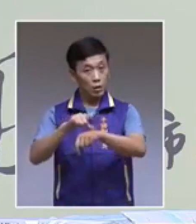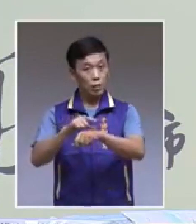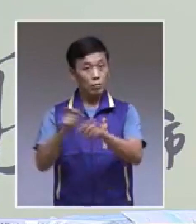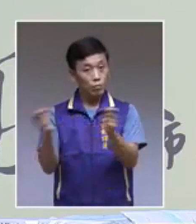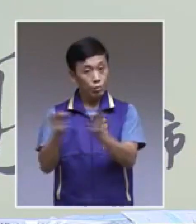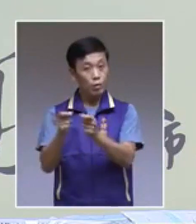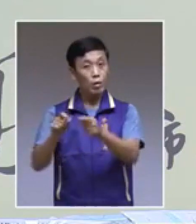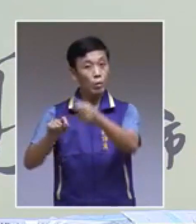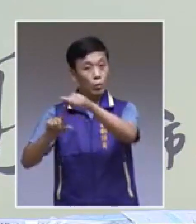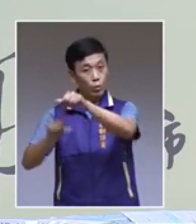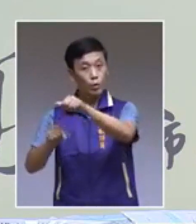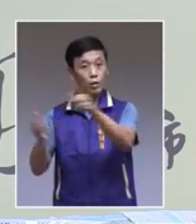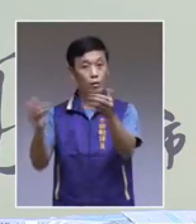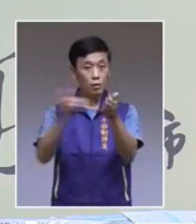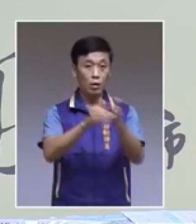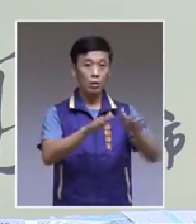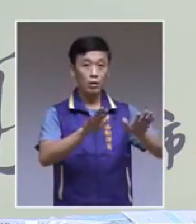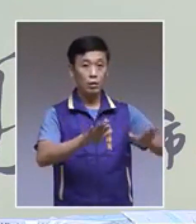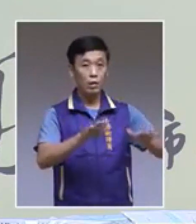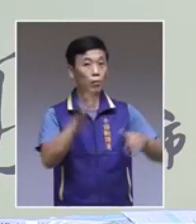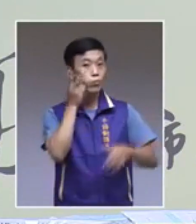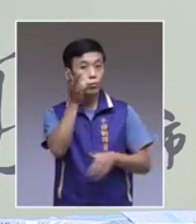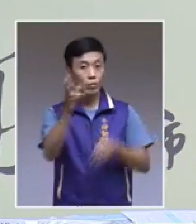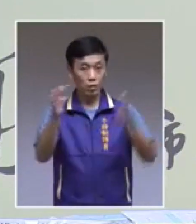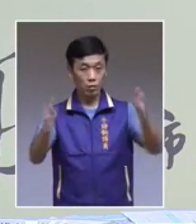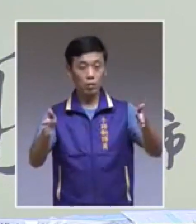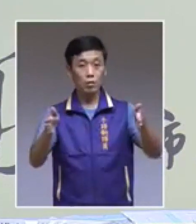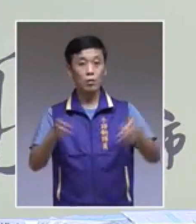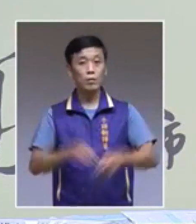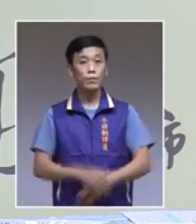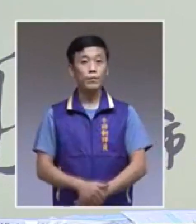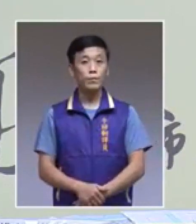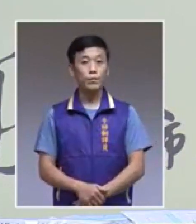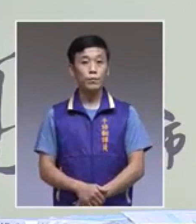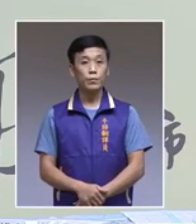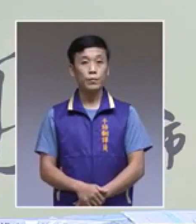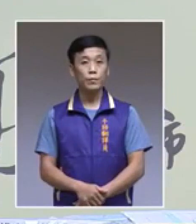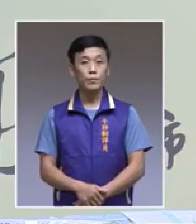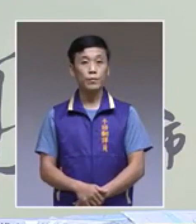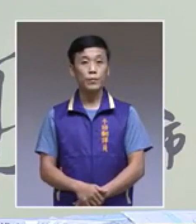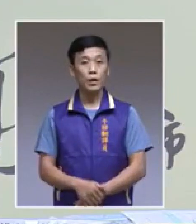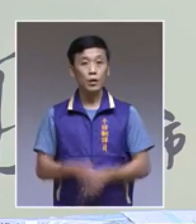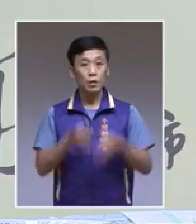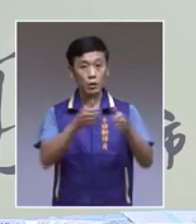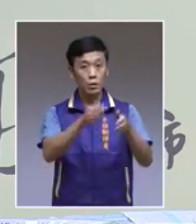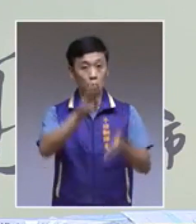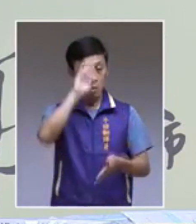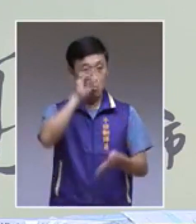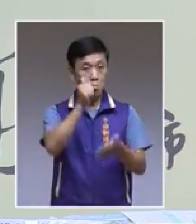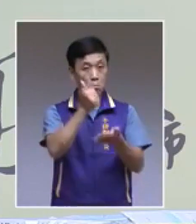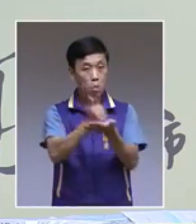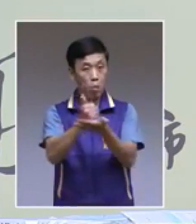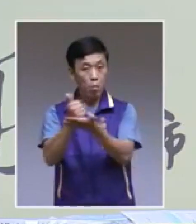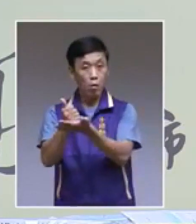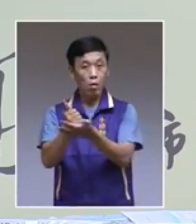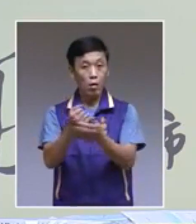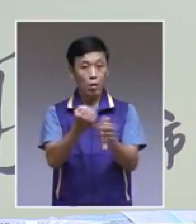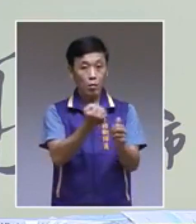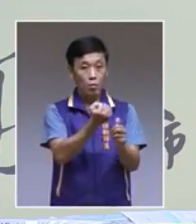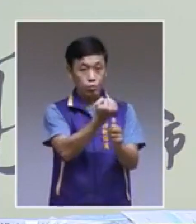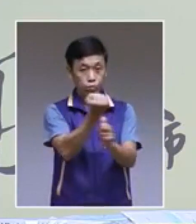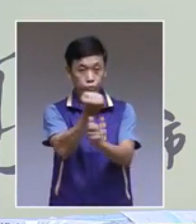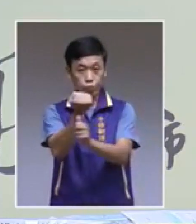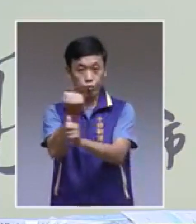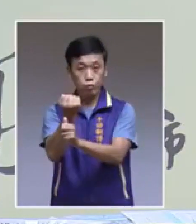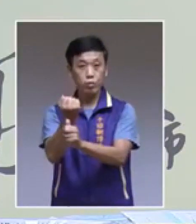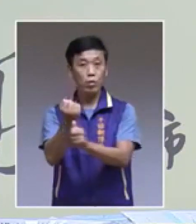从五月到现在两个月的时间完成整个这个确诊个案数的一个控制，我想这个是非